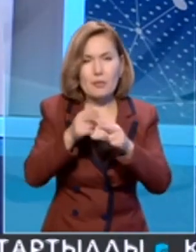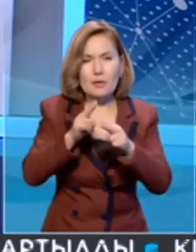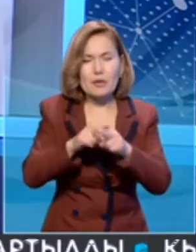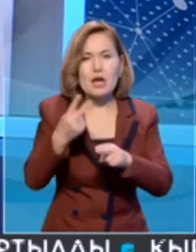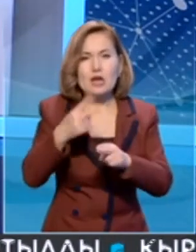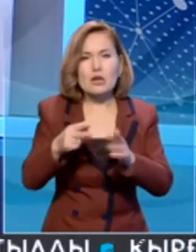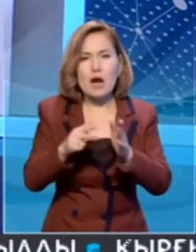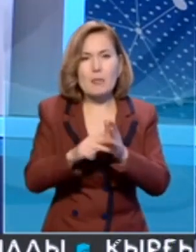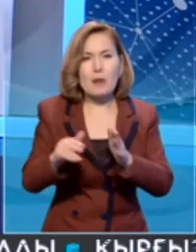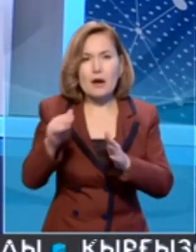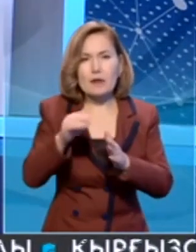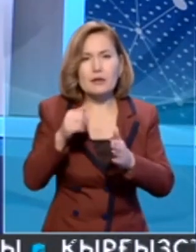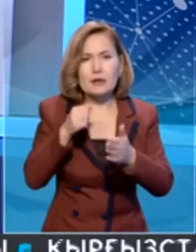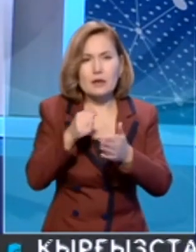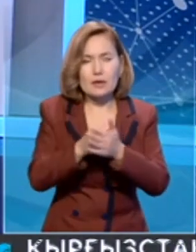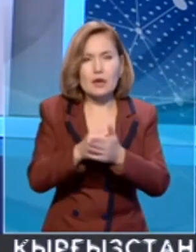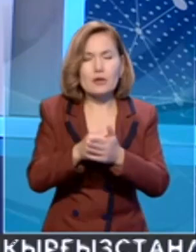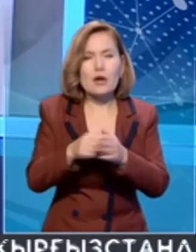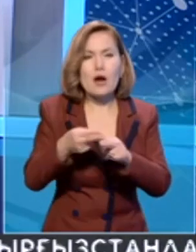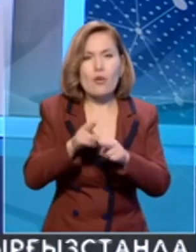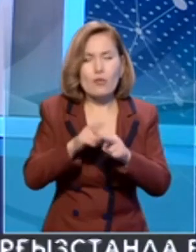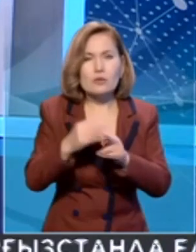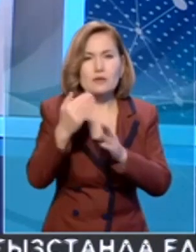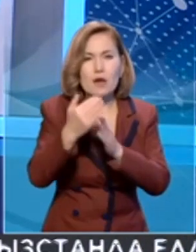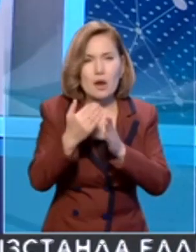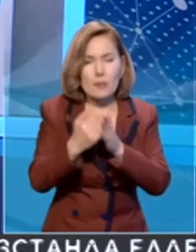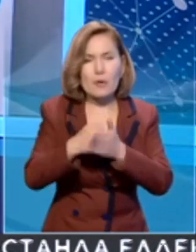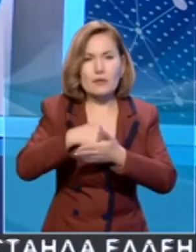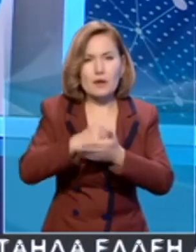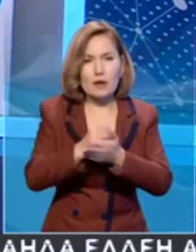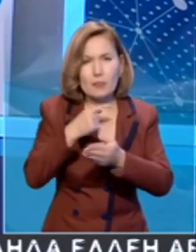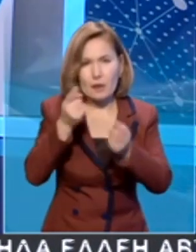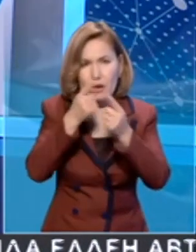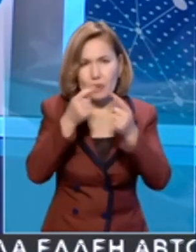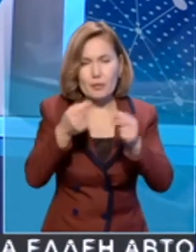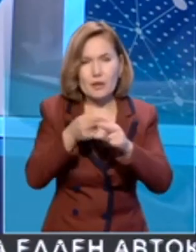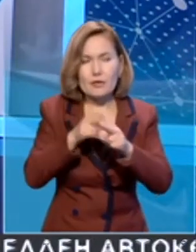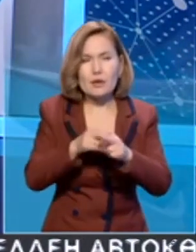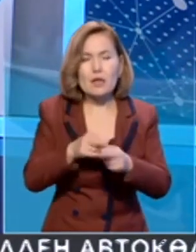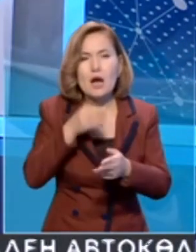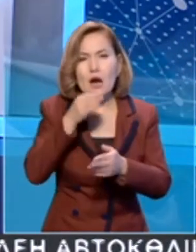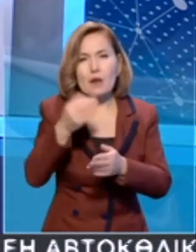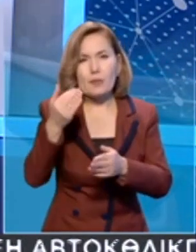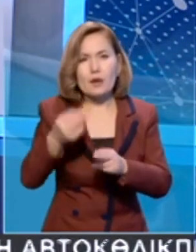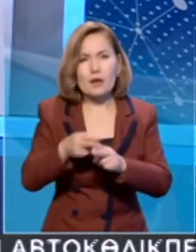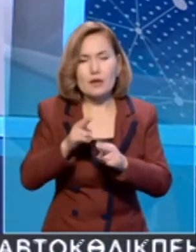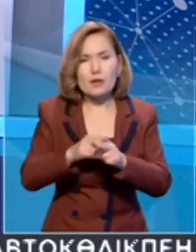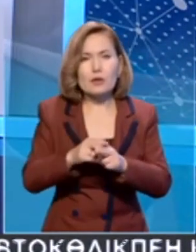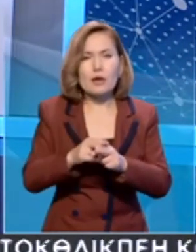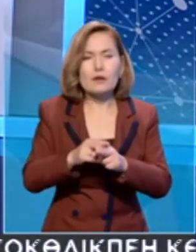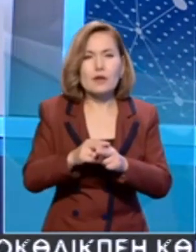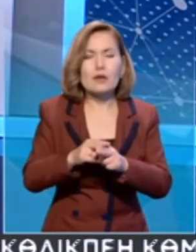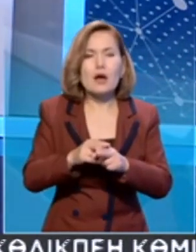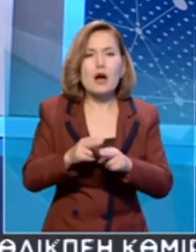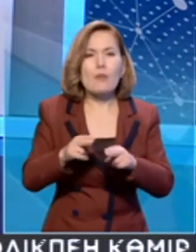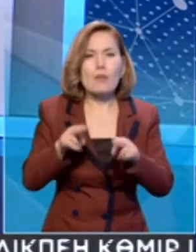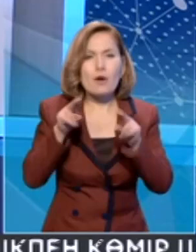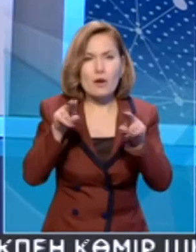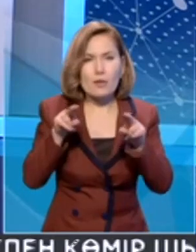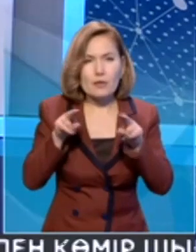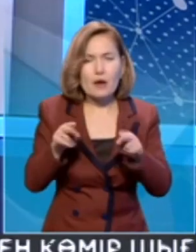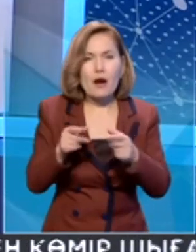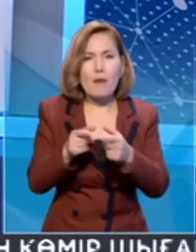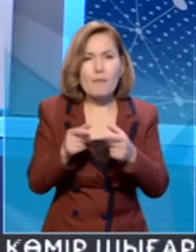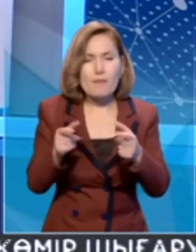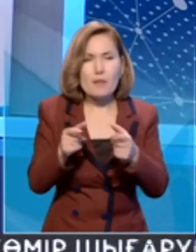тәсіл 28 ақпанға дейін пилоттық режимде қолданылатынын хабарлады. Жауаптылардың сөзінше төменгі орындағы билеттің құны